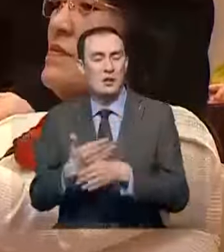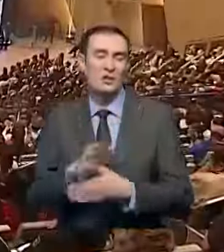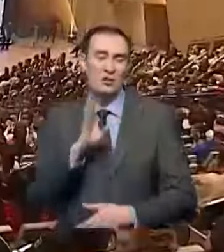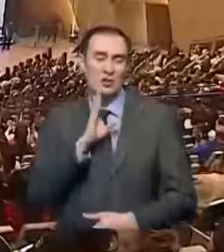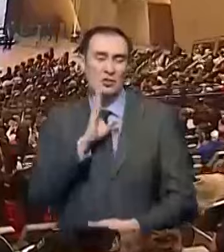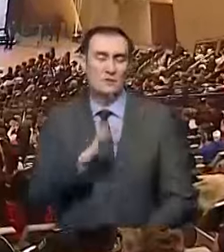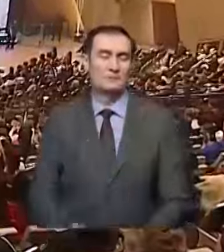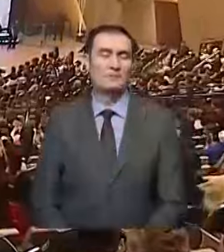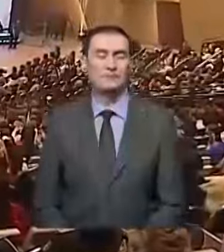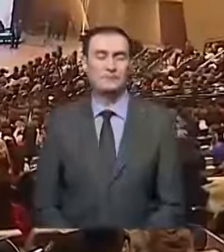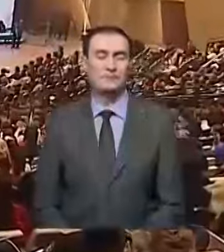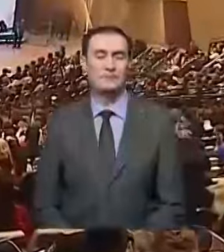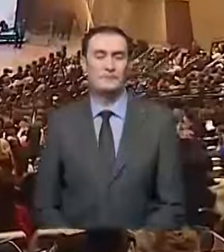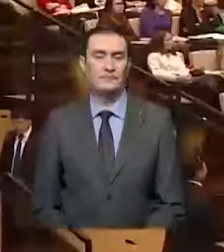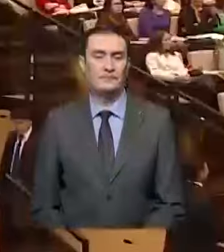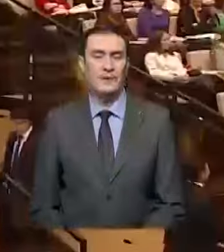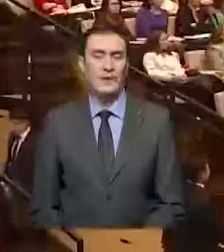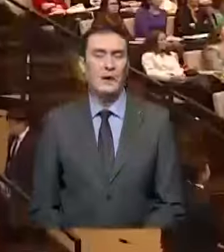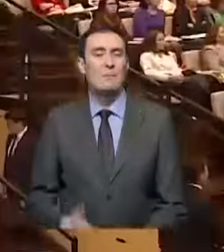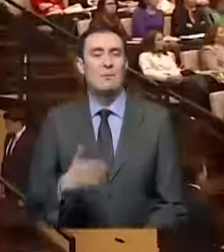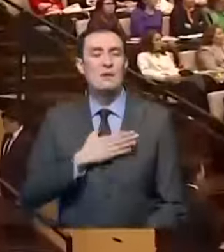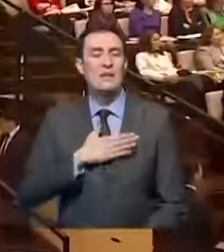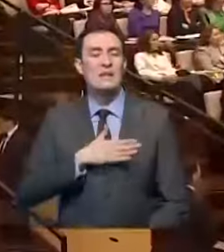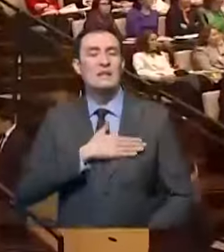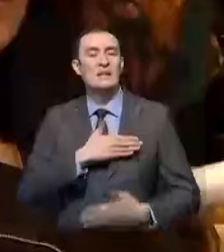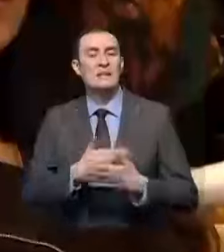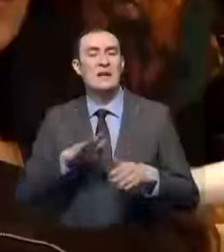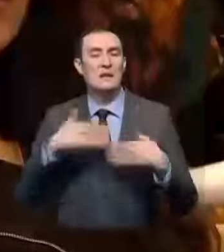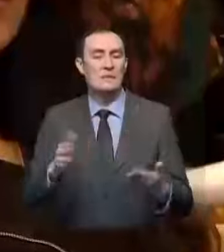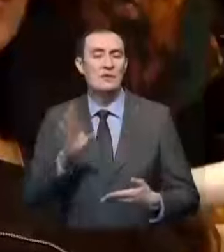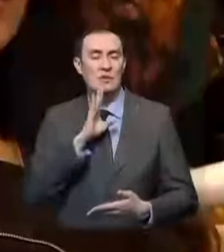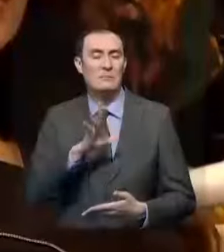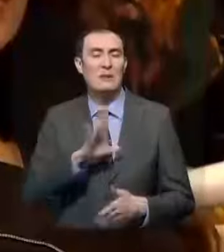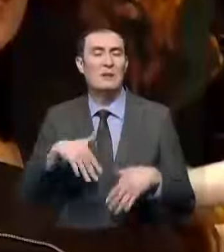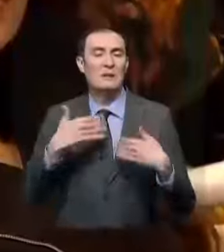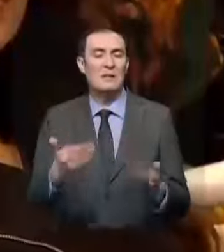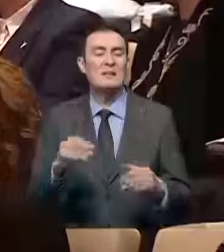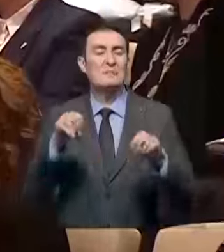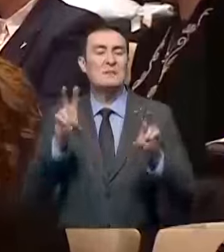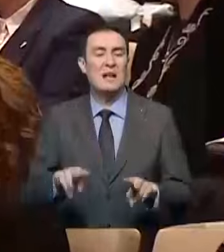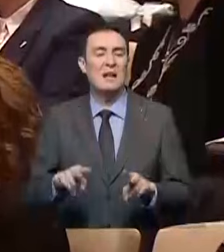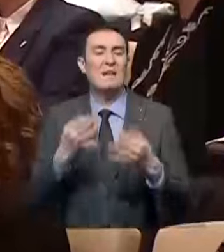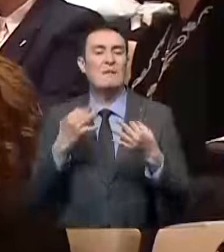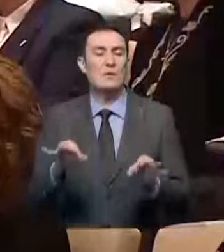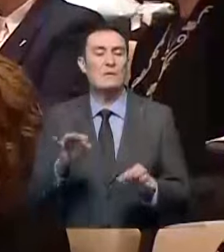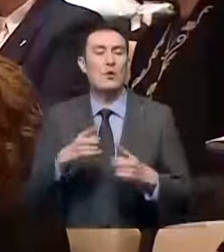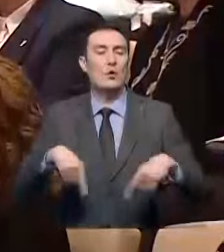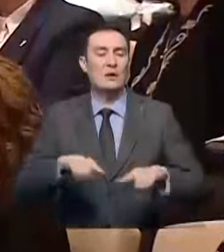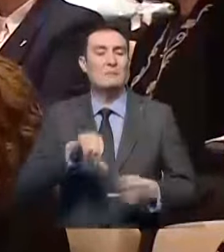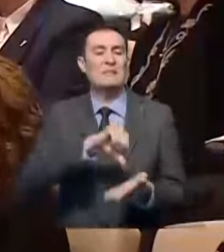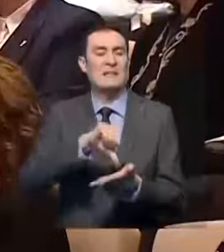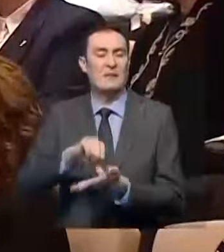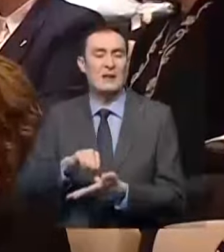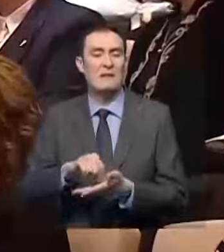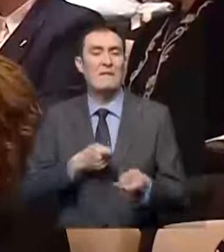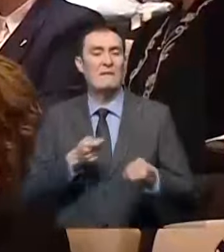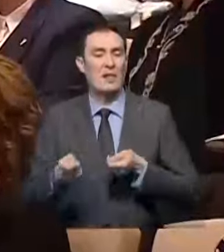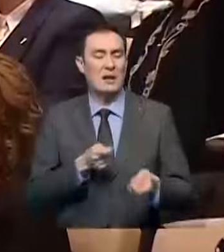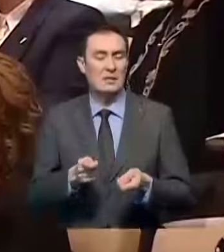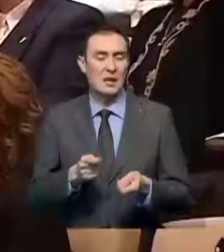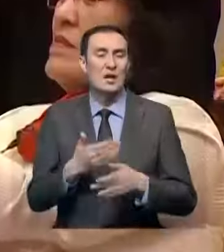женщин. По моей инициативе женщинам были предоставлены специальные квоты в органах представительной ветви